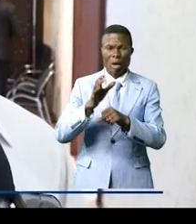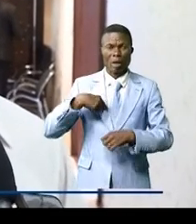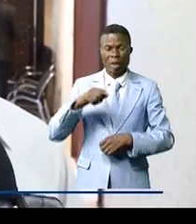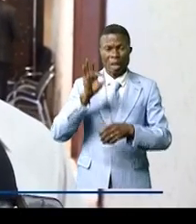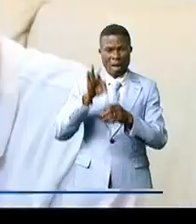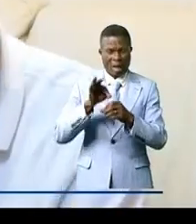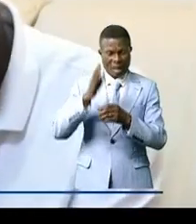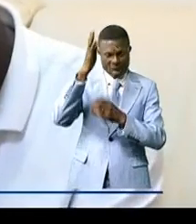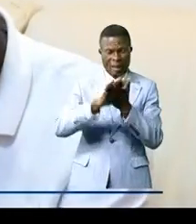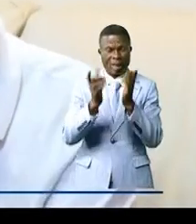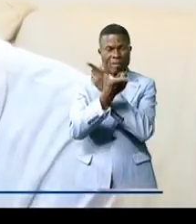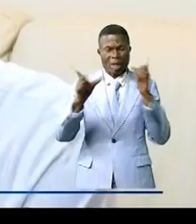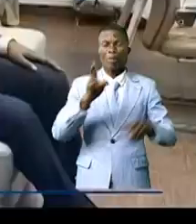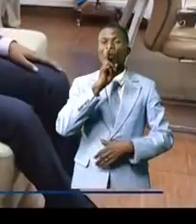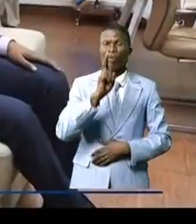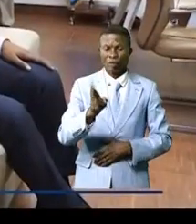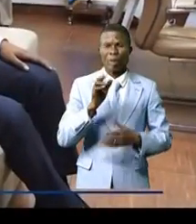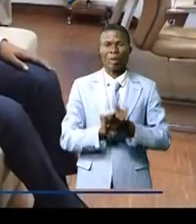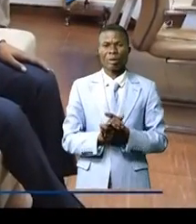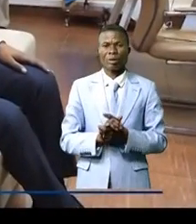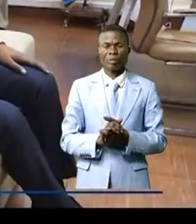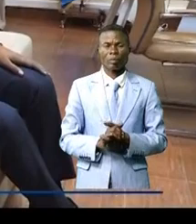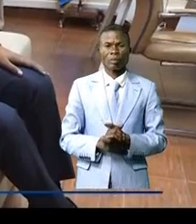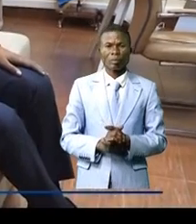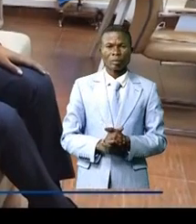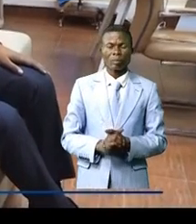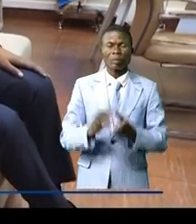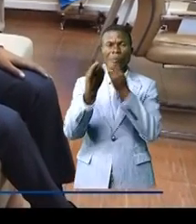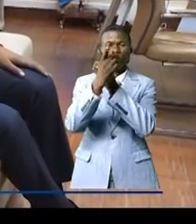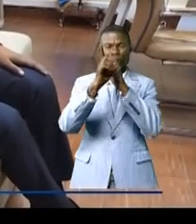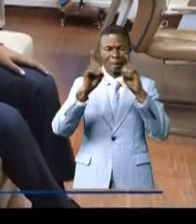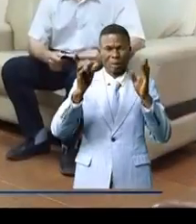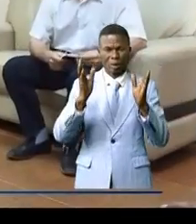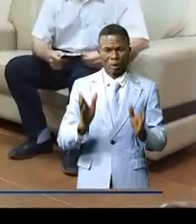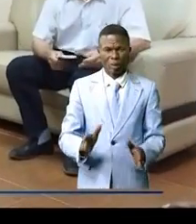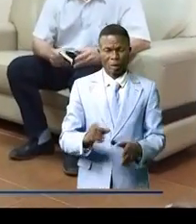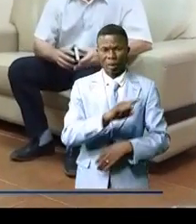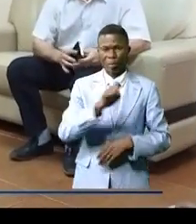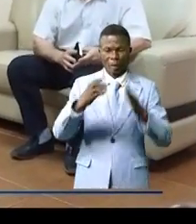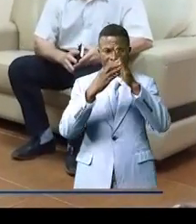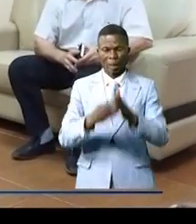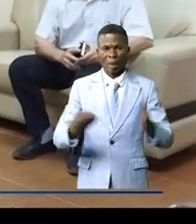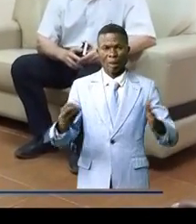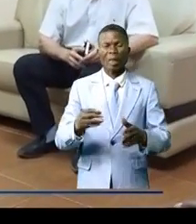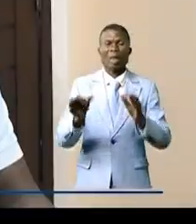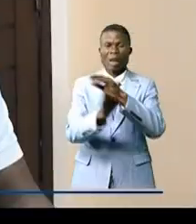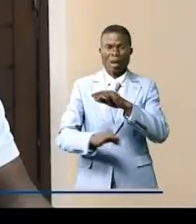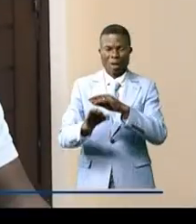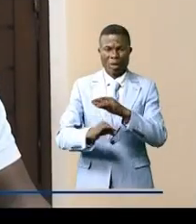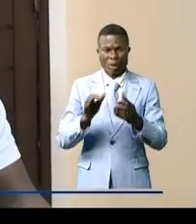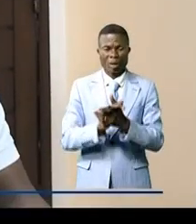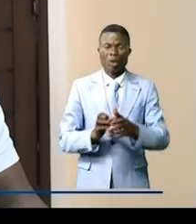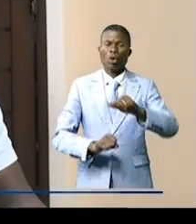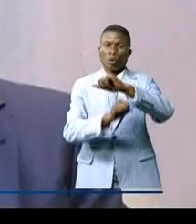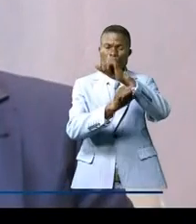élections seront libres. Créée conjointement par les républicains et les démocrates en 1983, la Fondation NED, bénéficiant du